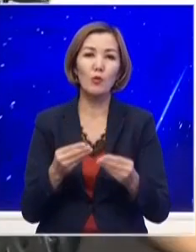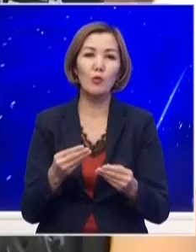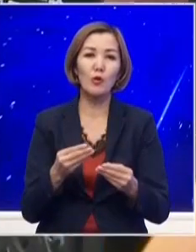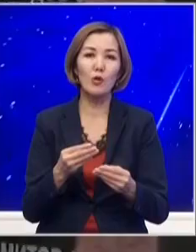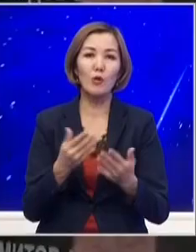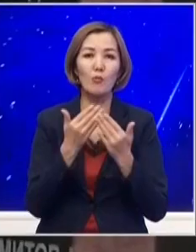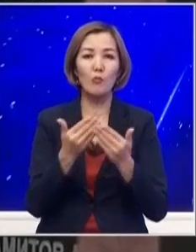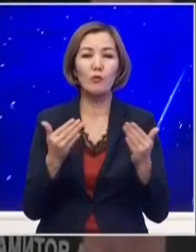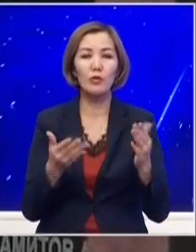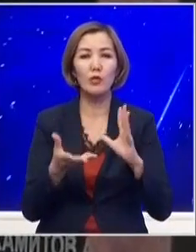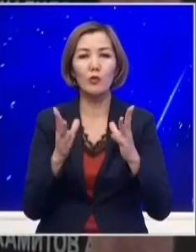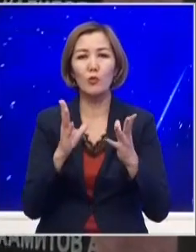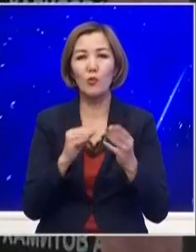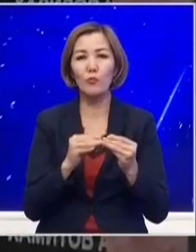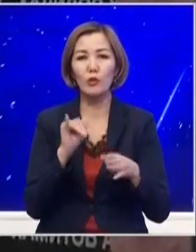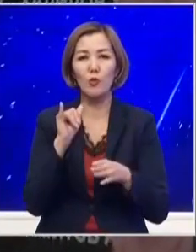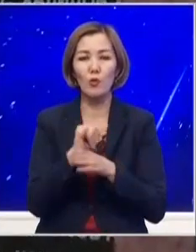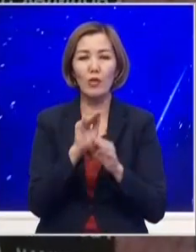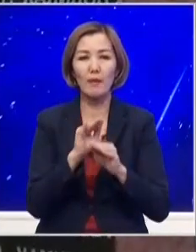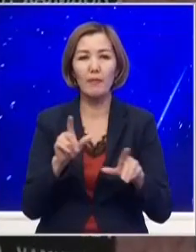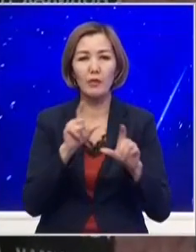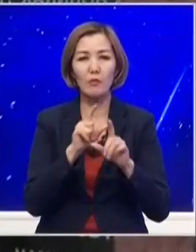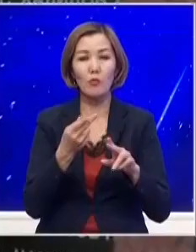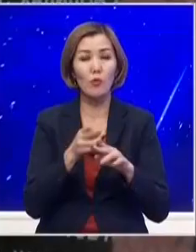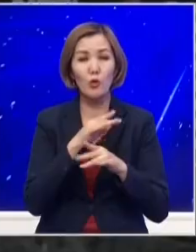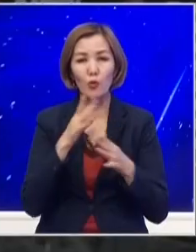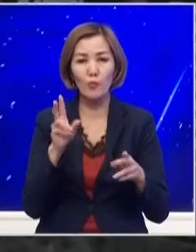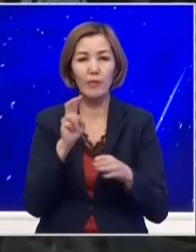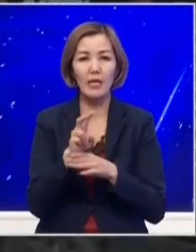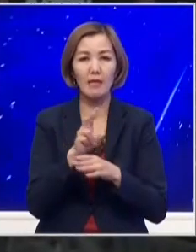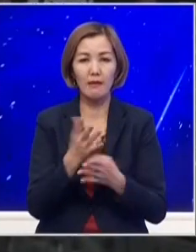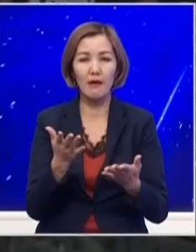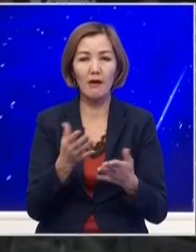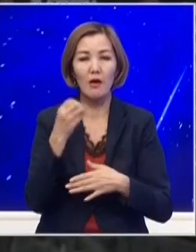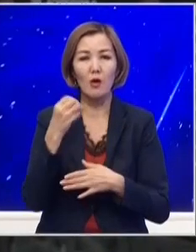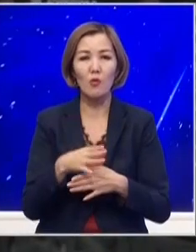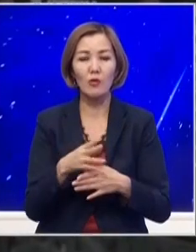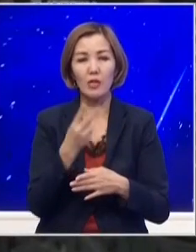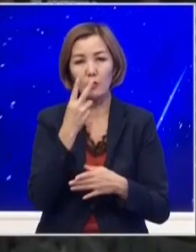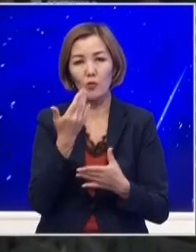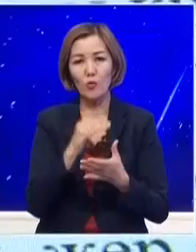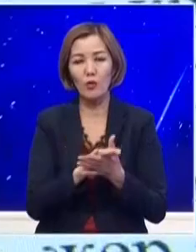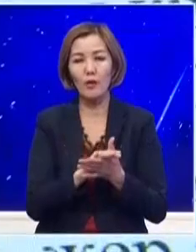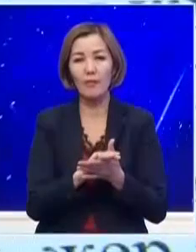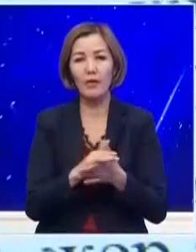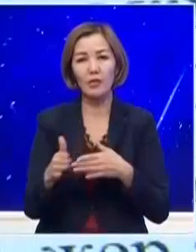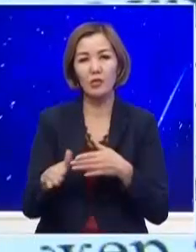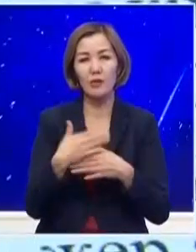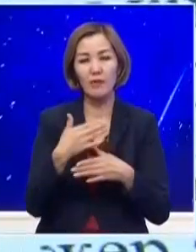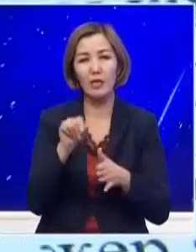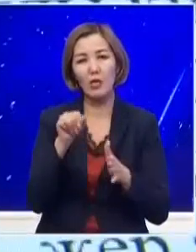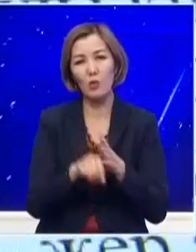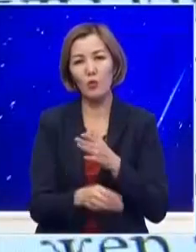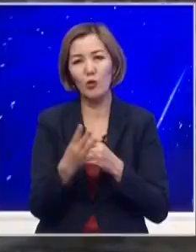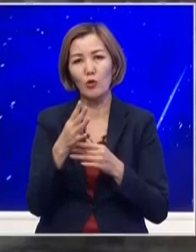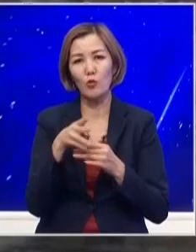алыс шуықтан келген қонақтар мен мектеп оқушыларының қарасы қалың болды. Олар әуелі орталықты аралап, жазықсыз жәбірленген 4,5 мыңнан